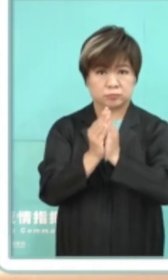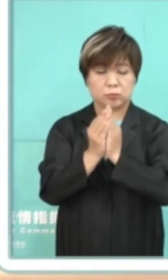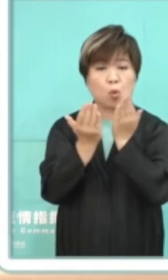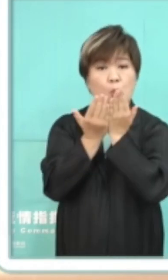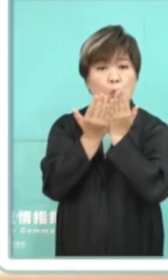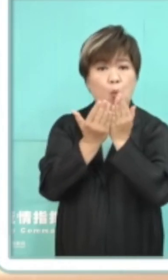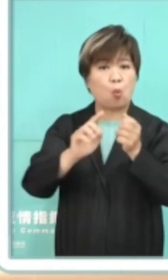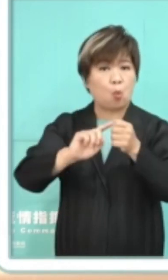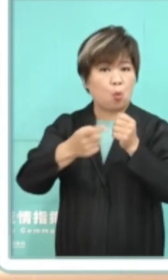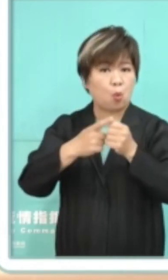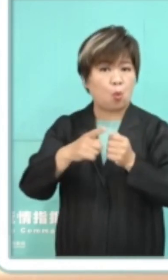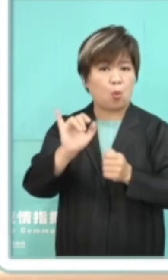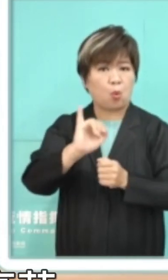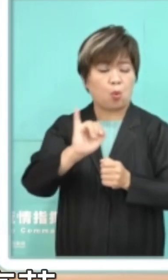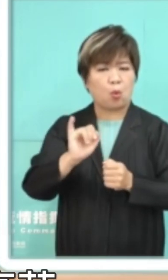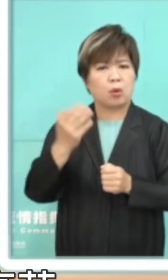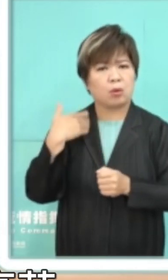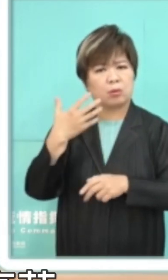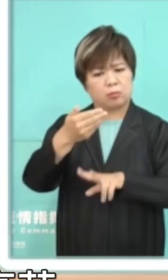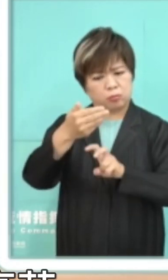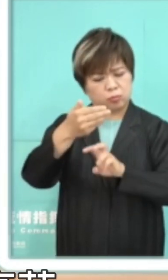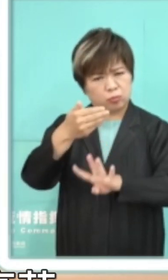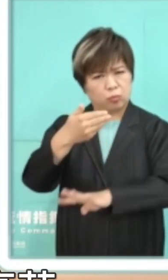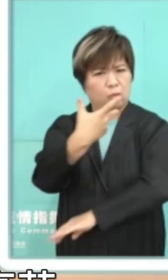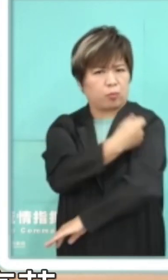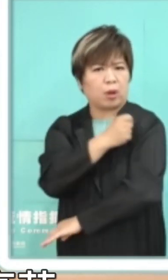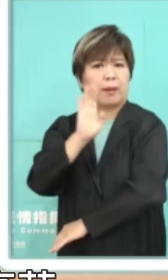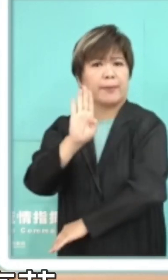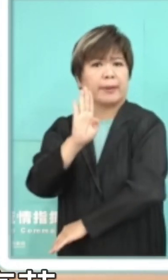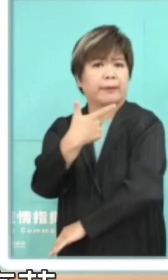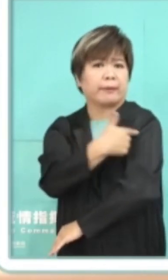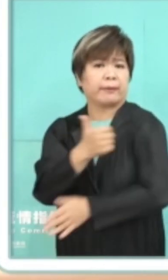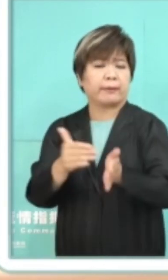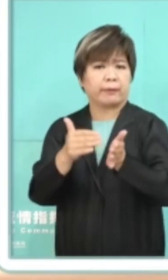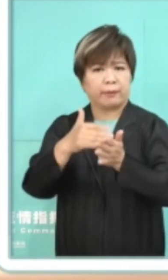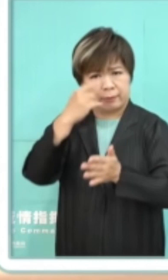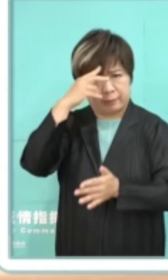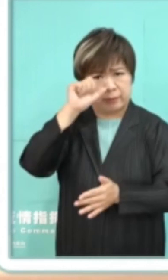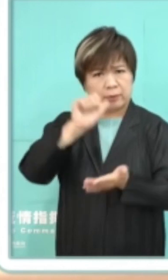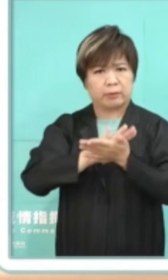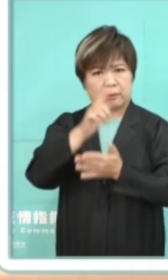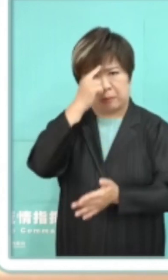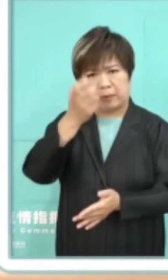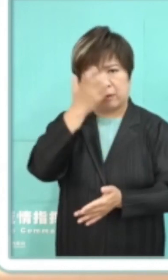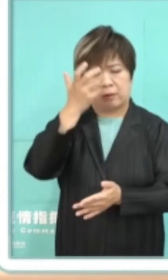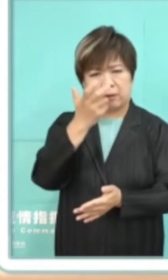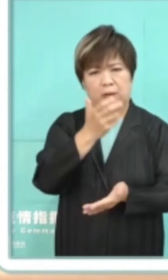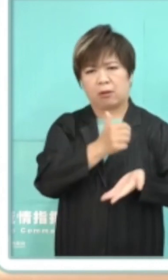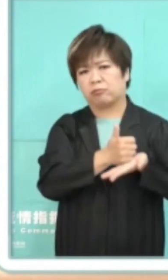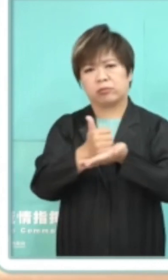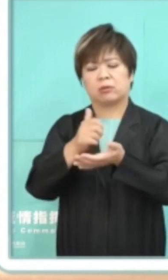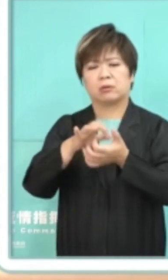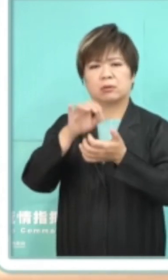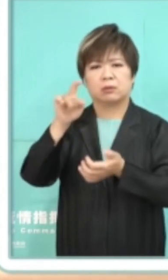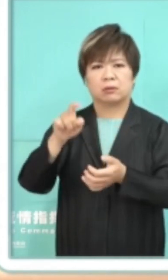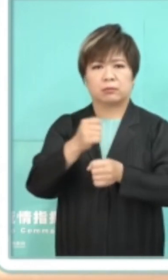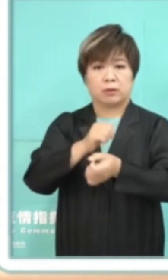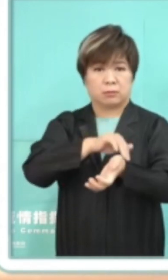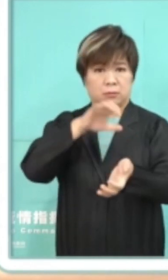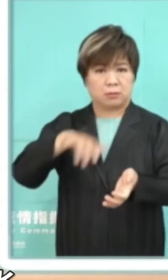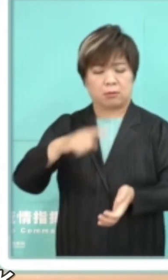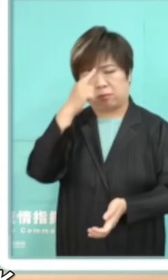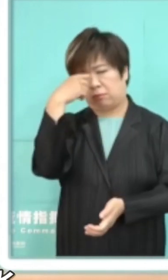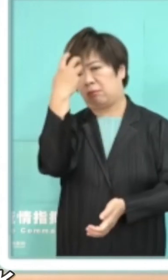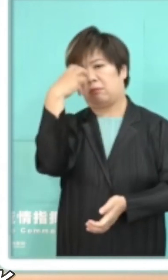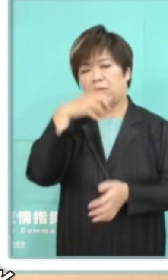桃园有一名国一的女学生是在9月24号的时候接种了 BNT 疫苗，那五天之后是发烧转送到了台北马偕，陷入昏